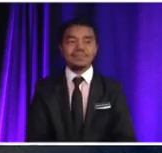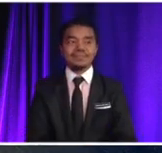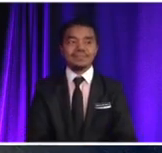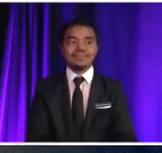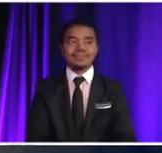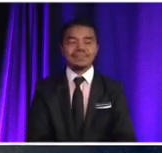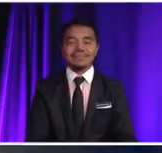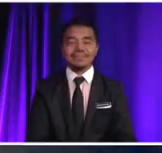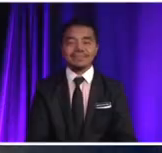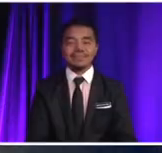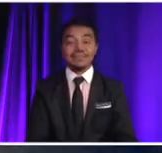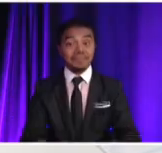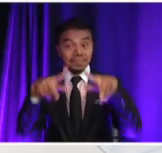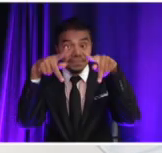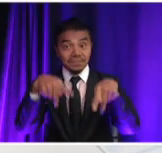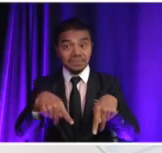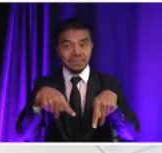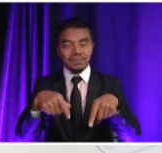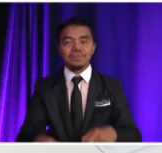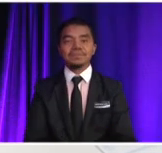belajar pertama datang